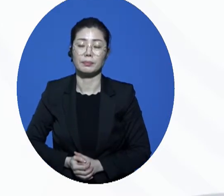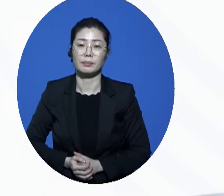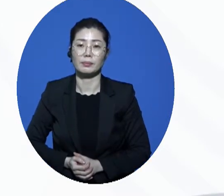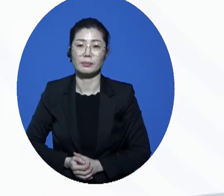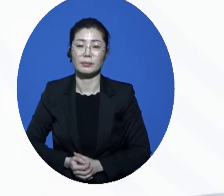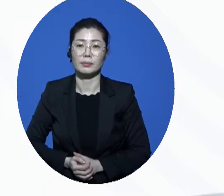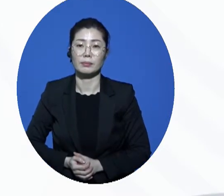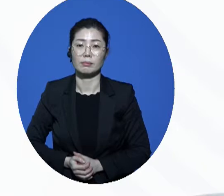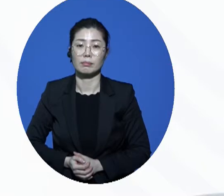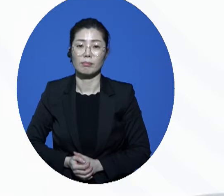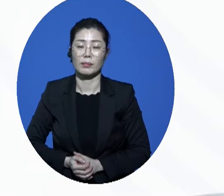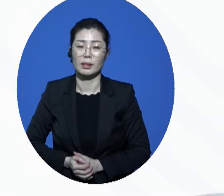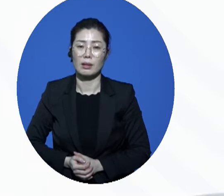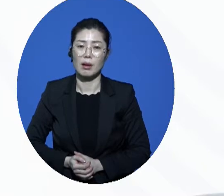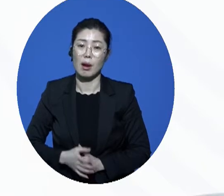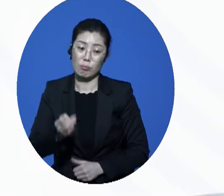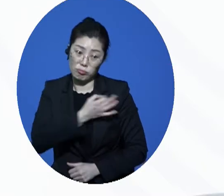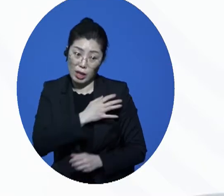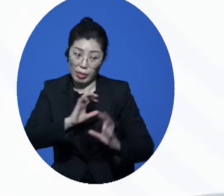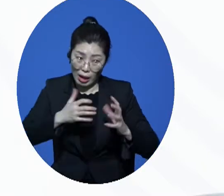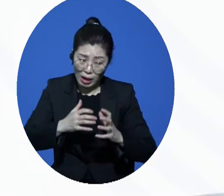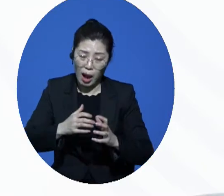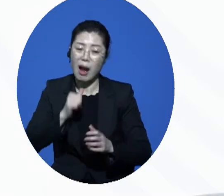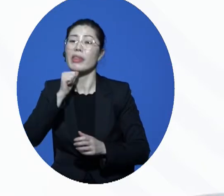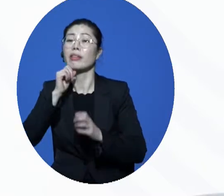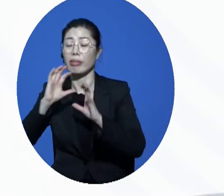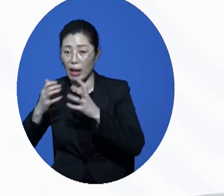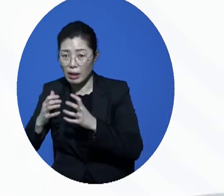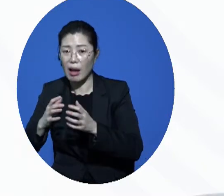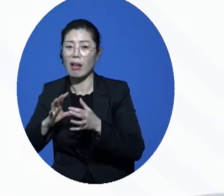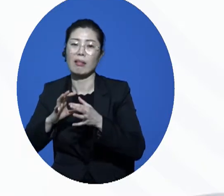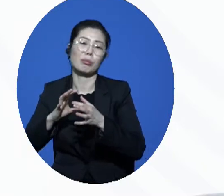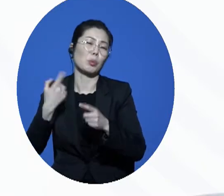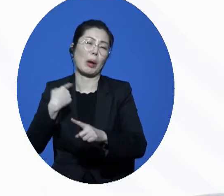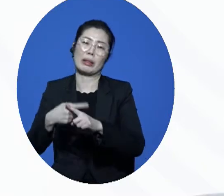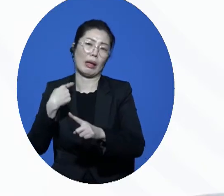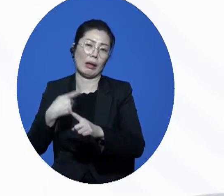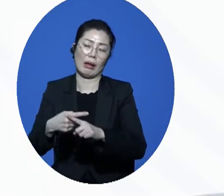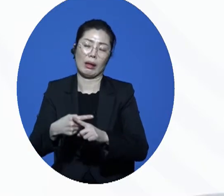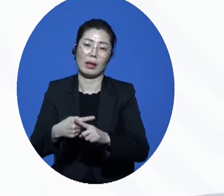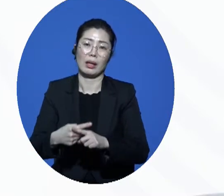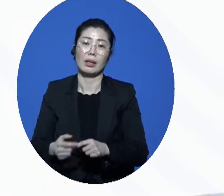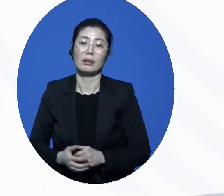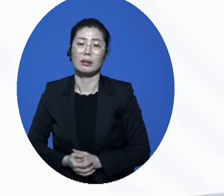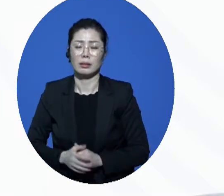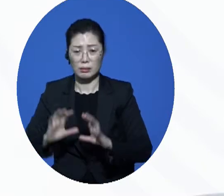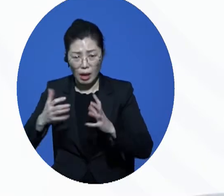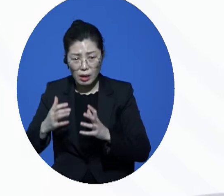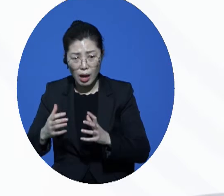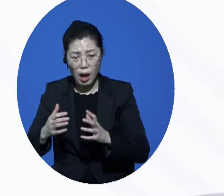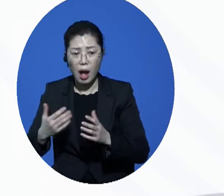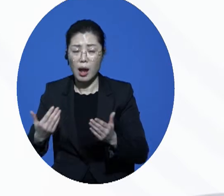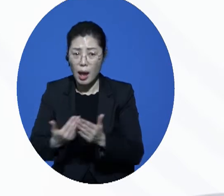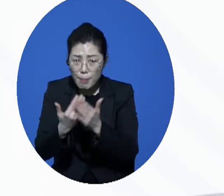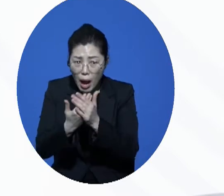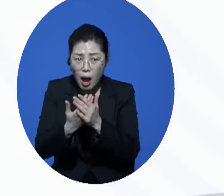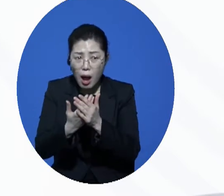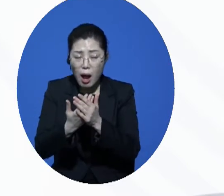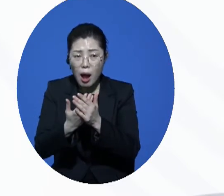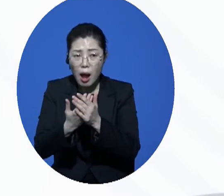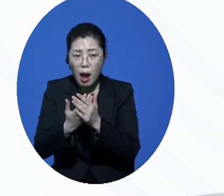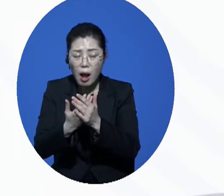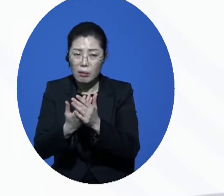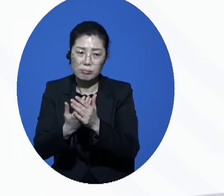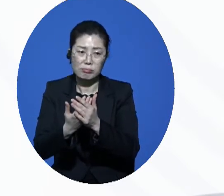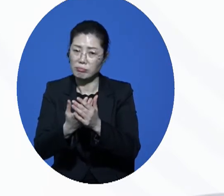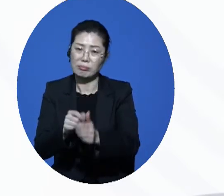이는 부국이건 빈국이건 간에 마찬가지의 상황이었습니다. 다시 말해서 그 국가의 개발의 정도는 여기에서 영향을